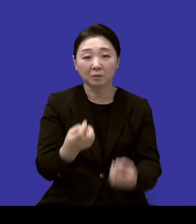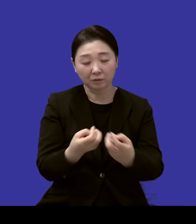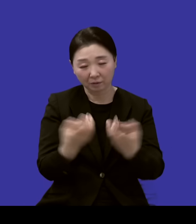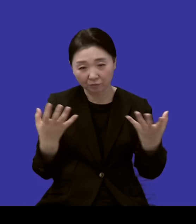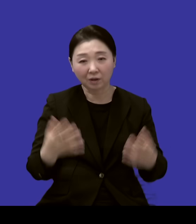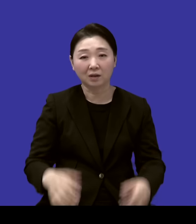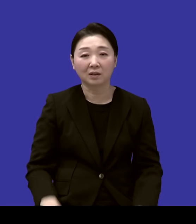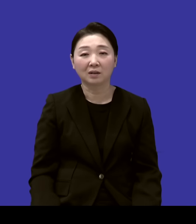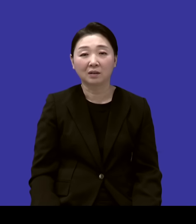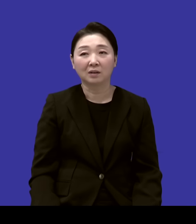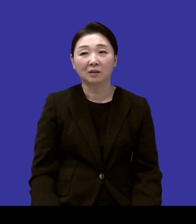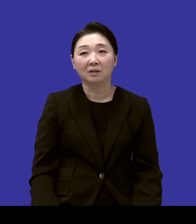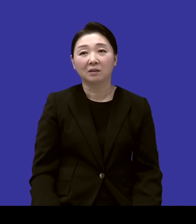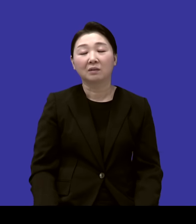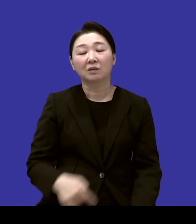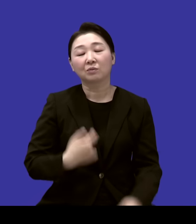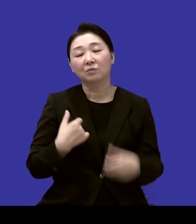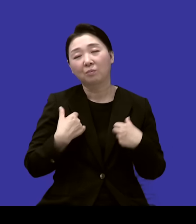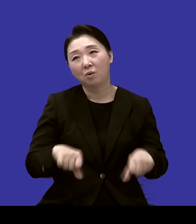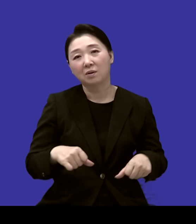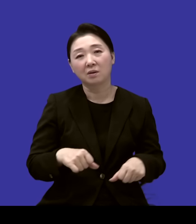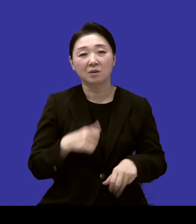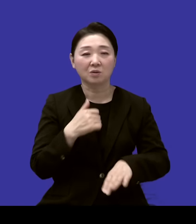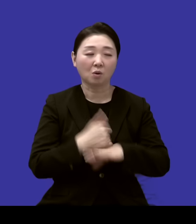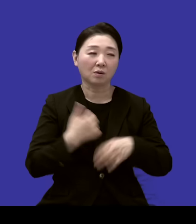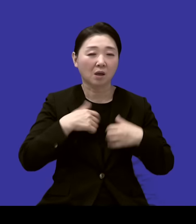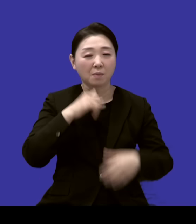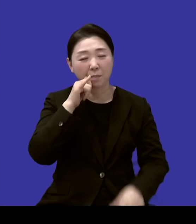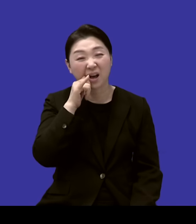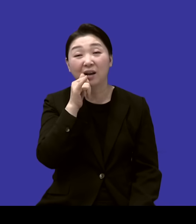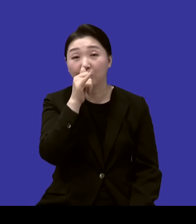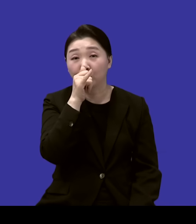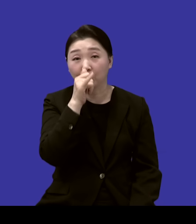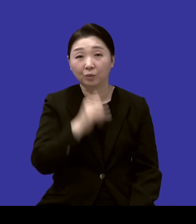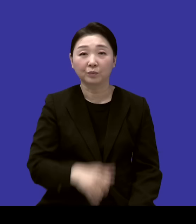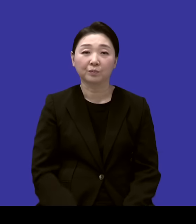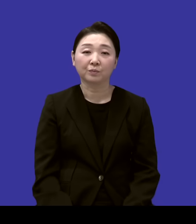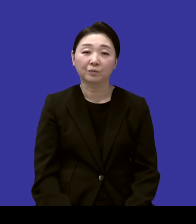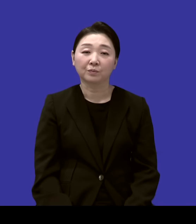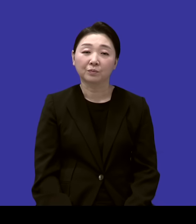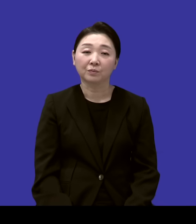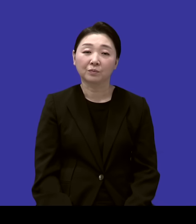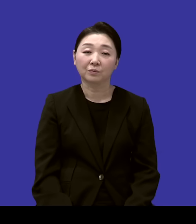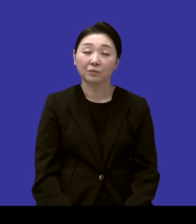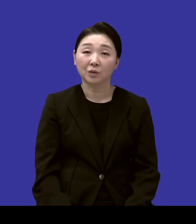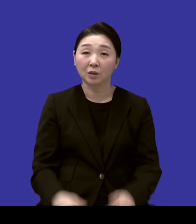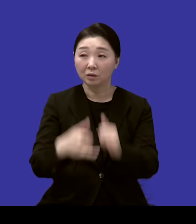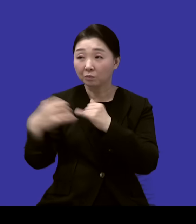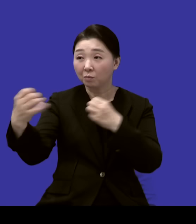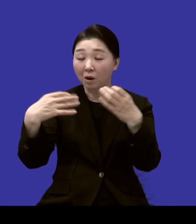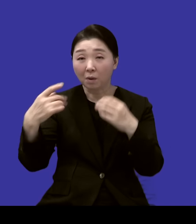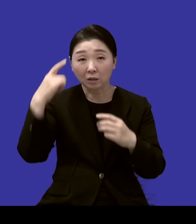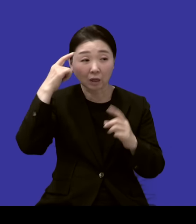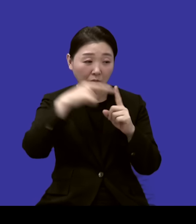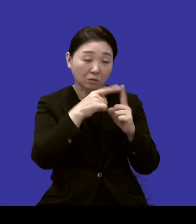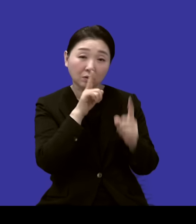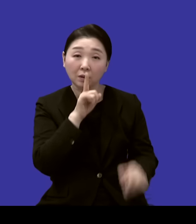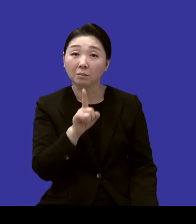없으니까 더 자포자기했던 것 같아요. 그래서 더 게임만 하게 되고 그런데 주위에서는 저한테 긍정적이라고 말하는 거예요.